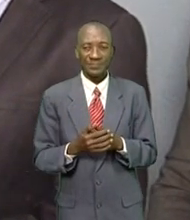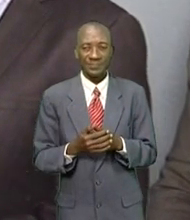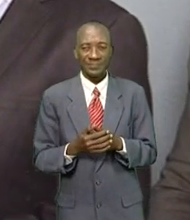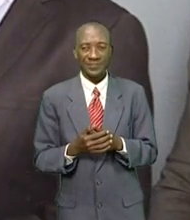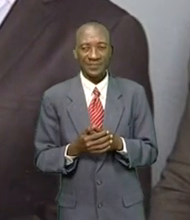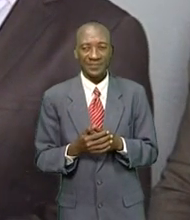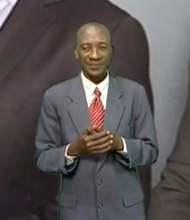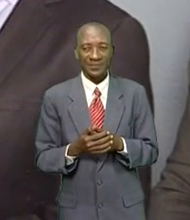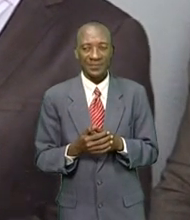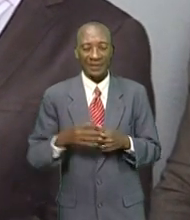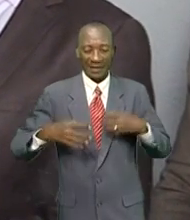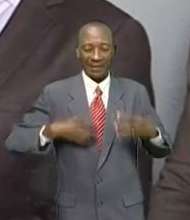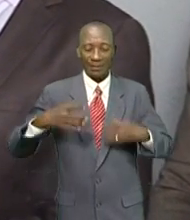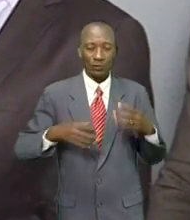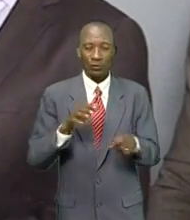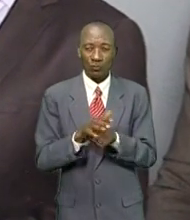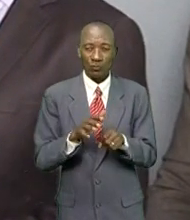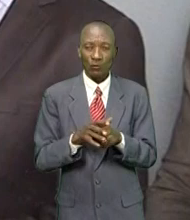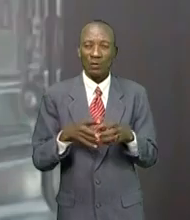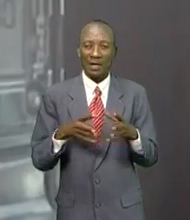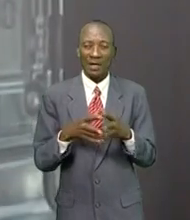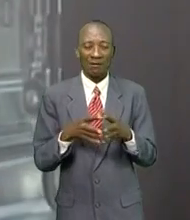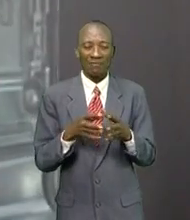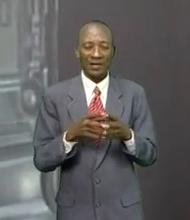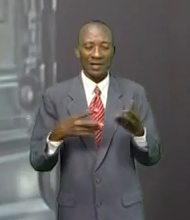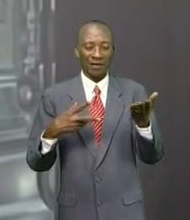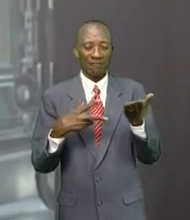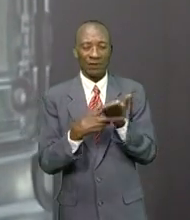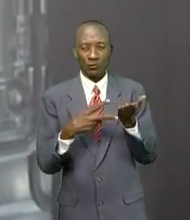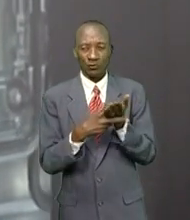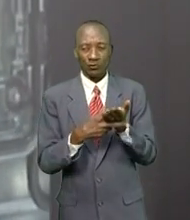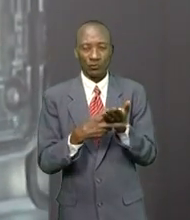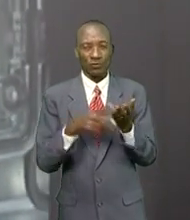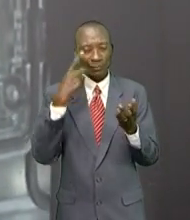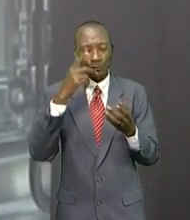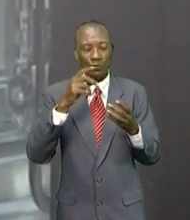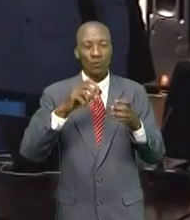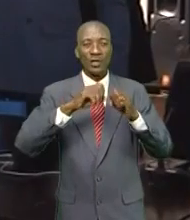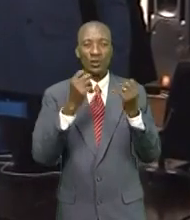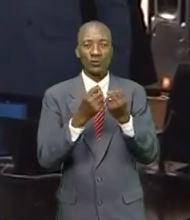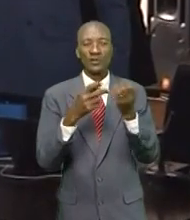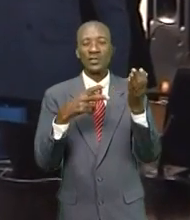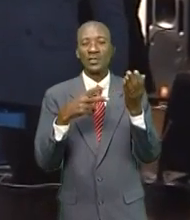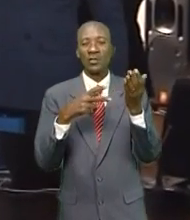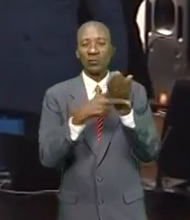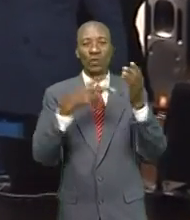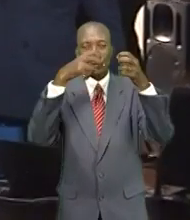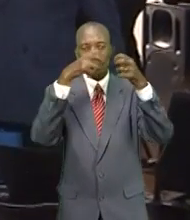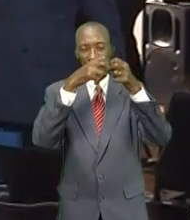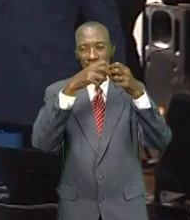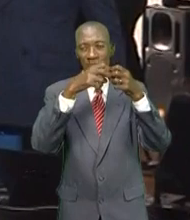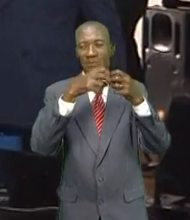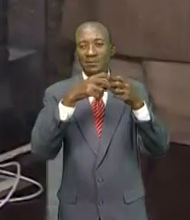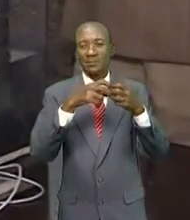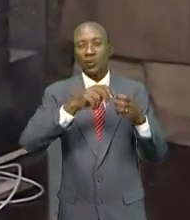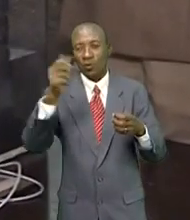avec la facturation juste. En cette collaboration, la société MC Télécom s'est engagée à fournir à